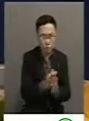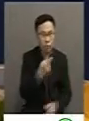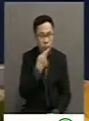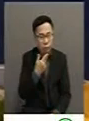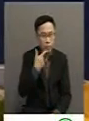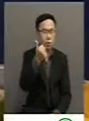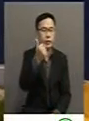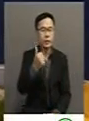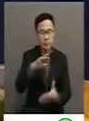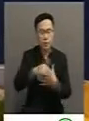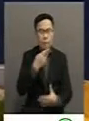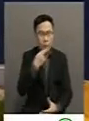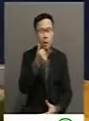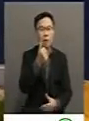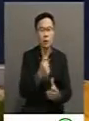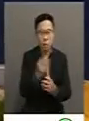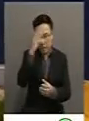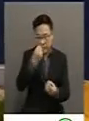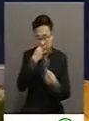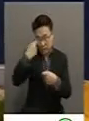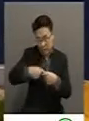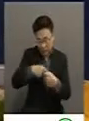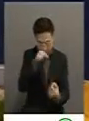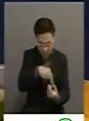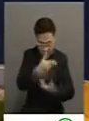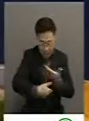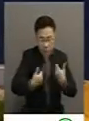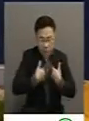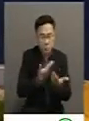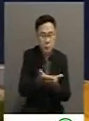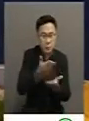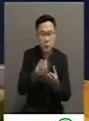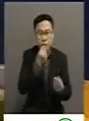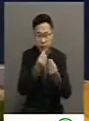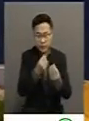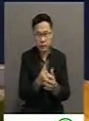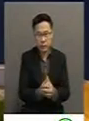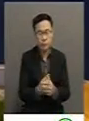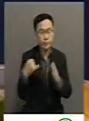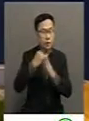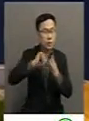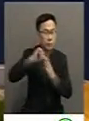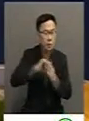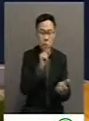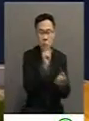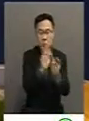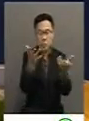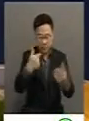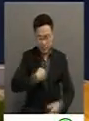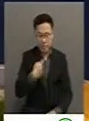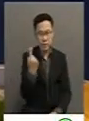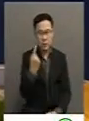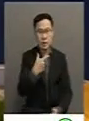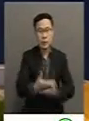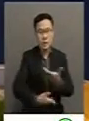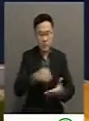ของเนื้อจระเข้ซึ่งจะหาทานได้ยากมากซึ่งในตัวเมืองเชียงใหม่ก็ยังไม่มีร้านเจ้าไหน